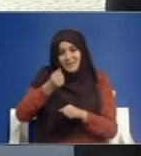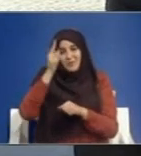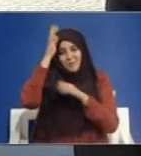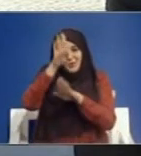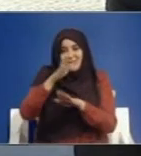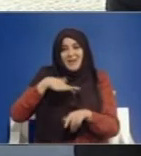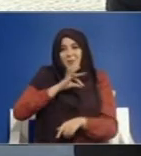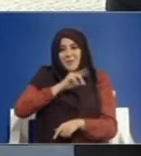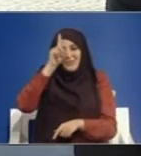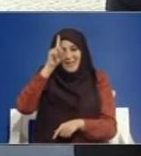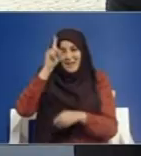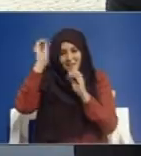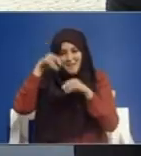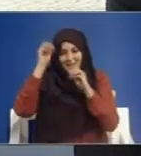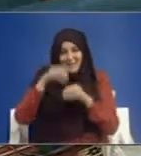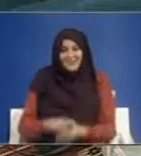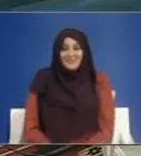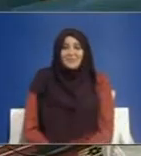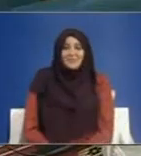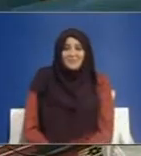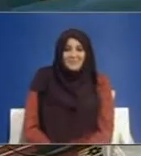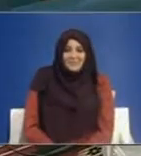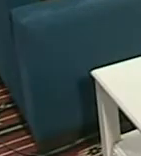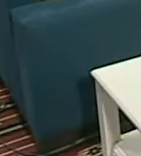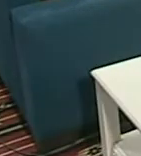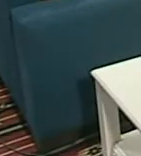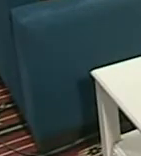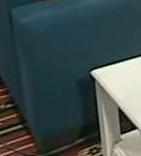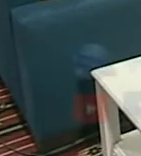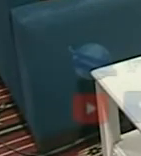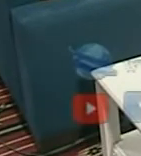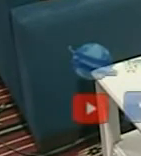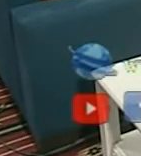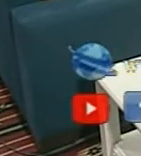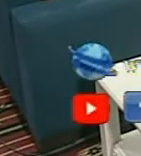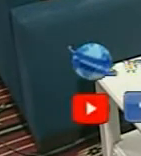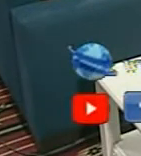تكون في رعاية الله. السلام عليكم ورحمة الله وبركاته.